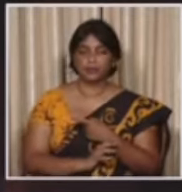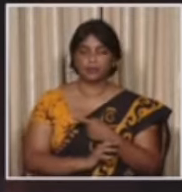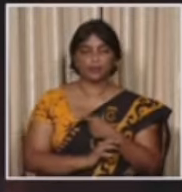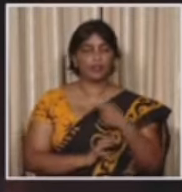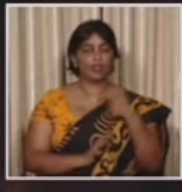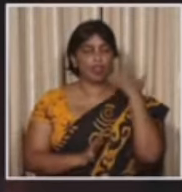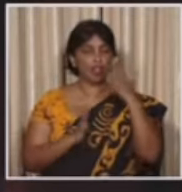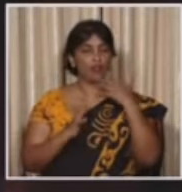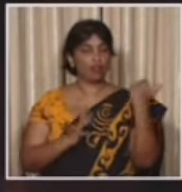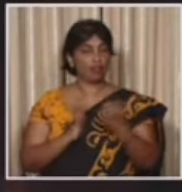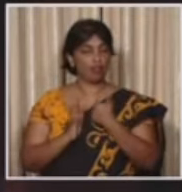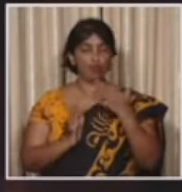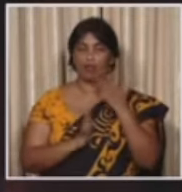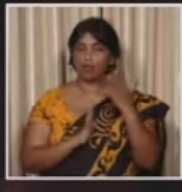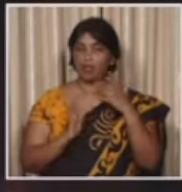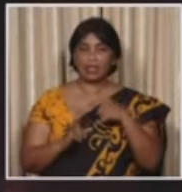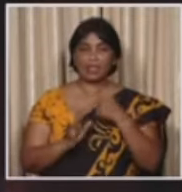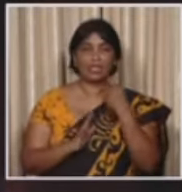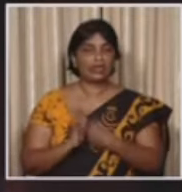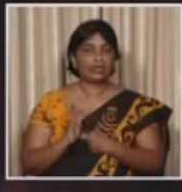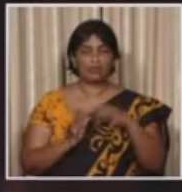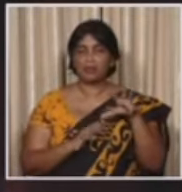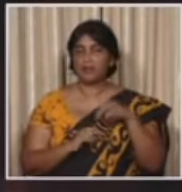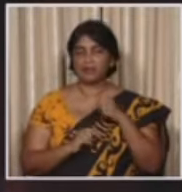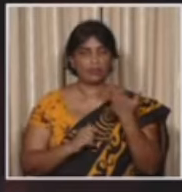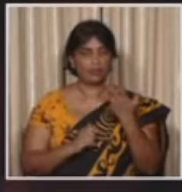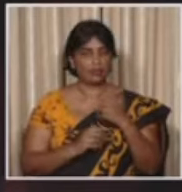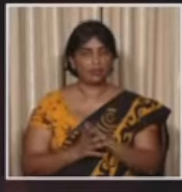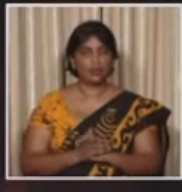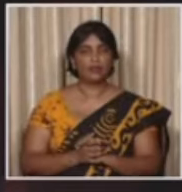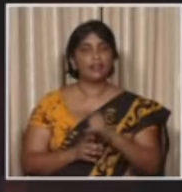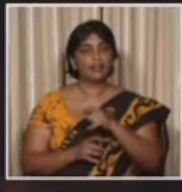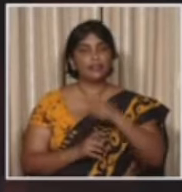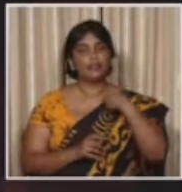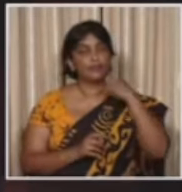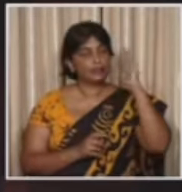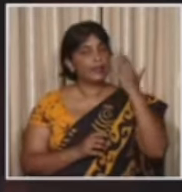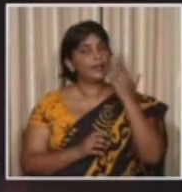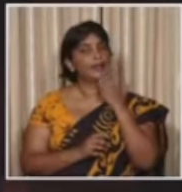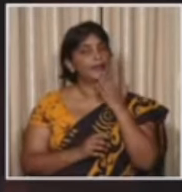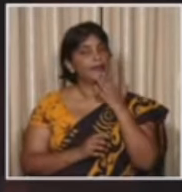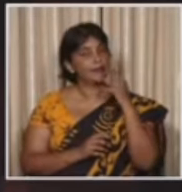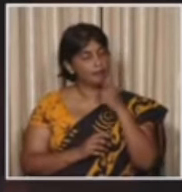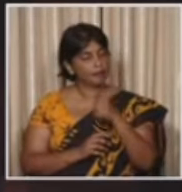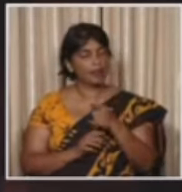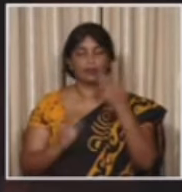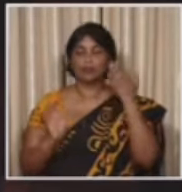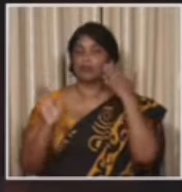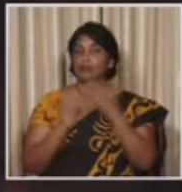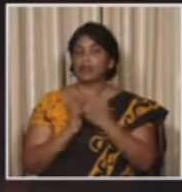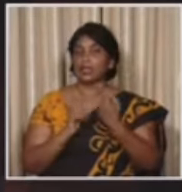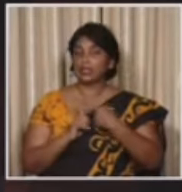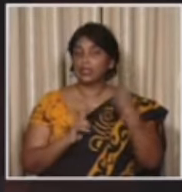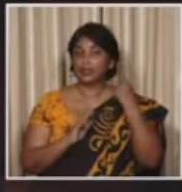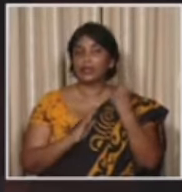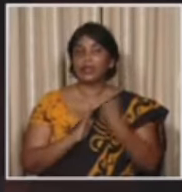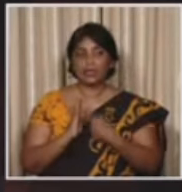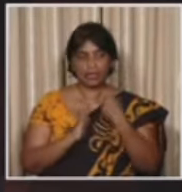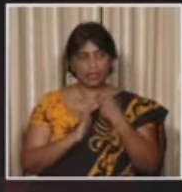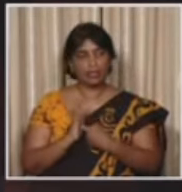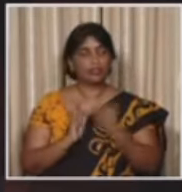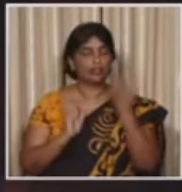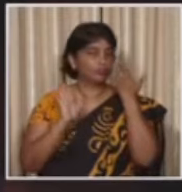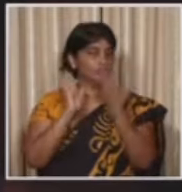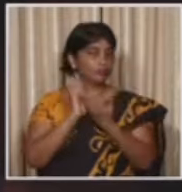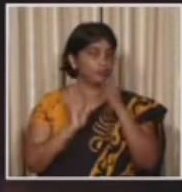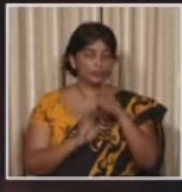නූතන ලෝකයේ මෙවැනි නීති භාවිතා වෙන්නේ නැහැ. මේ විශේෂයෙන් ඇමරිකා එක්සත් ජනපදයේ මේ සඳහා දියුණු නීති පද්ධතියක් හඳුන්වා